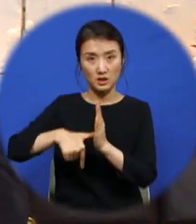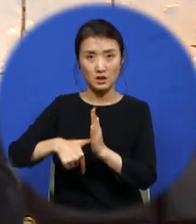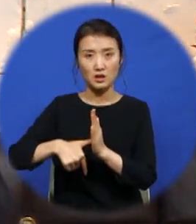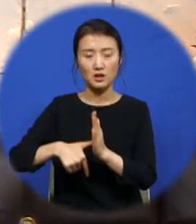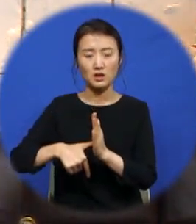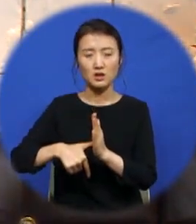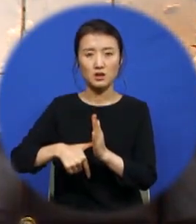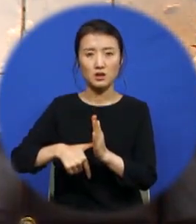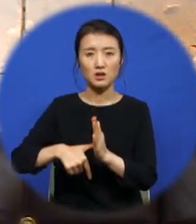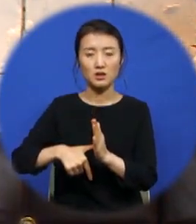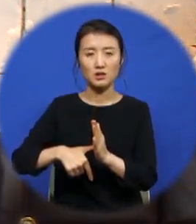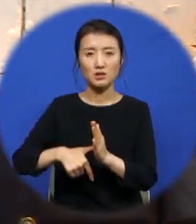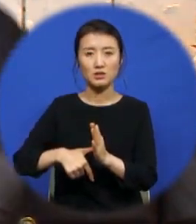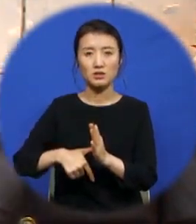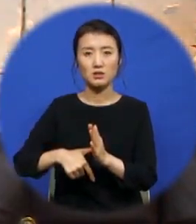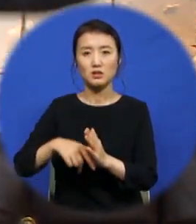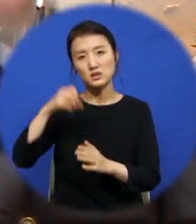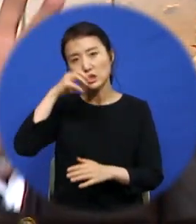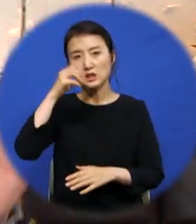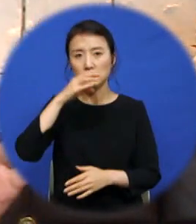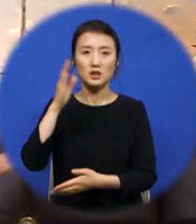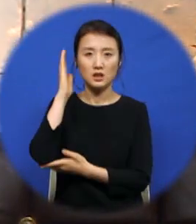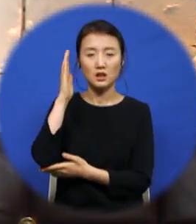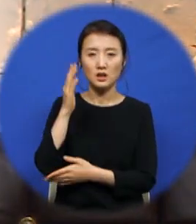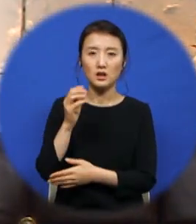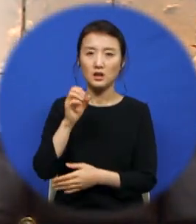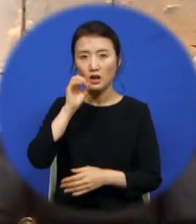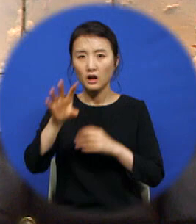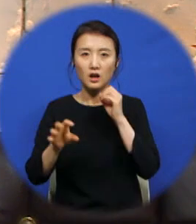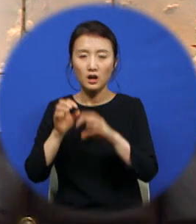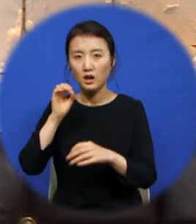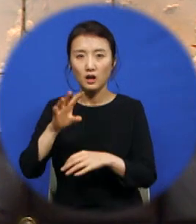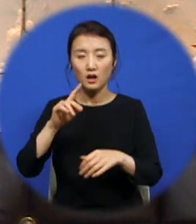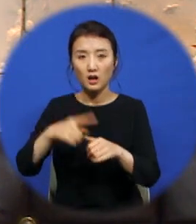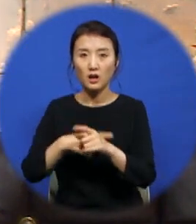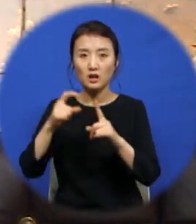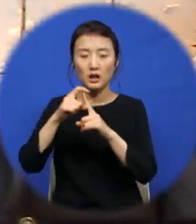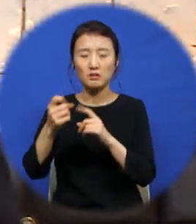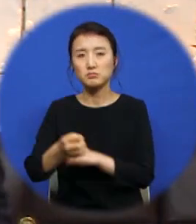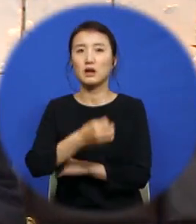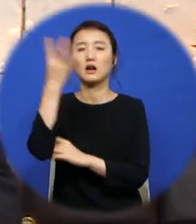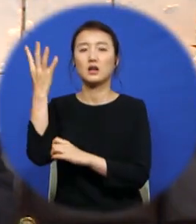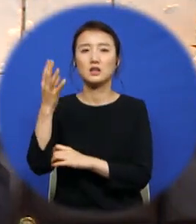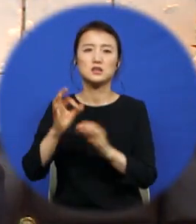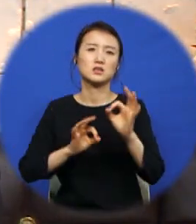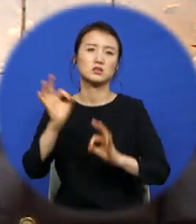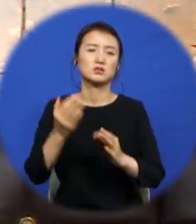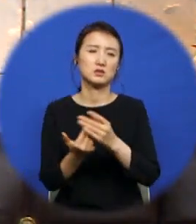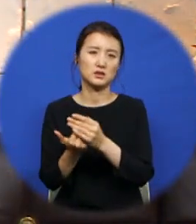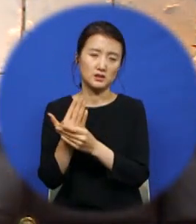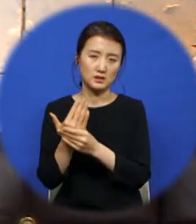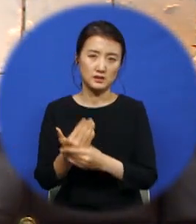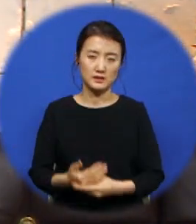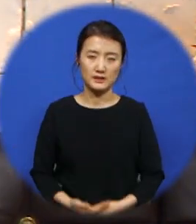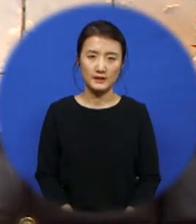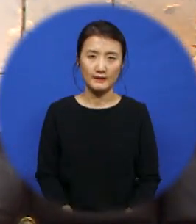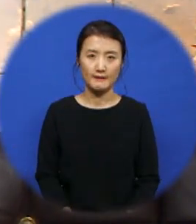김에 그냥 뭡니까 그냥 신문에 이게 터지는 겁니다 그래서 평소에 예